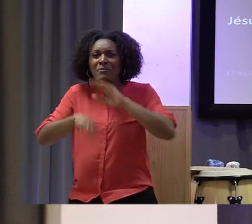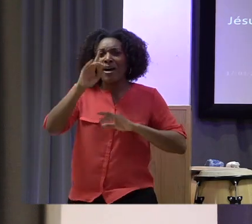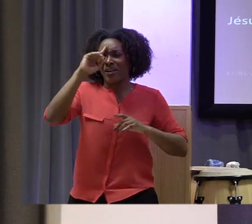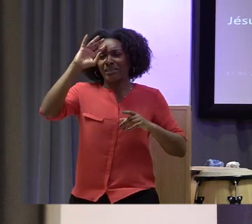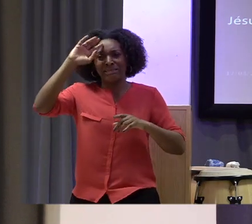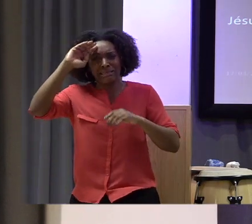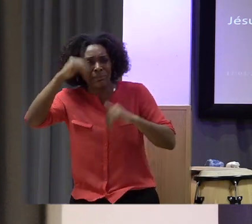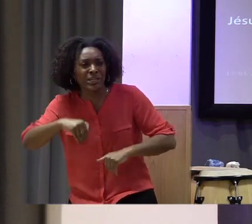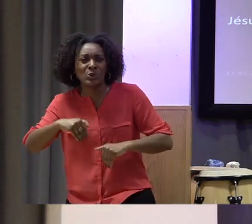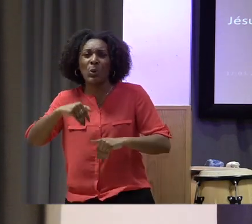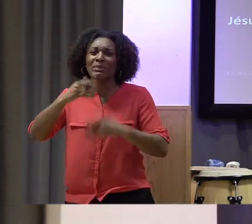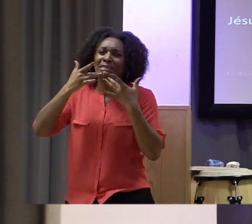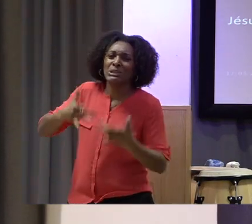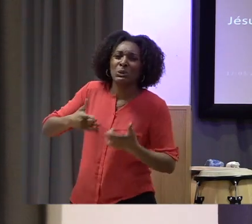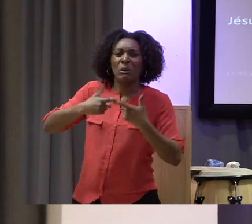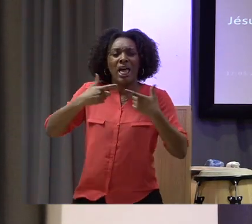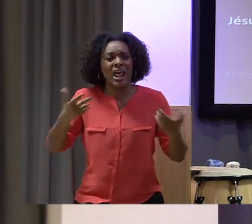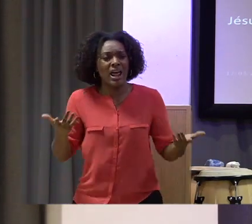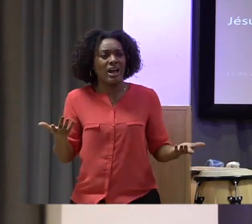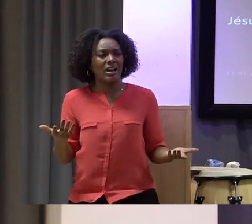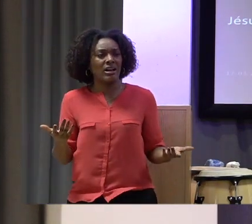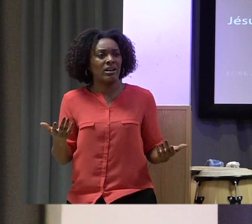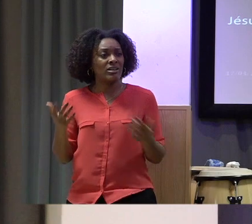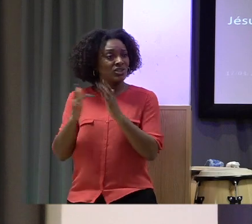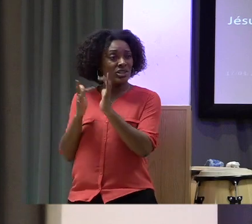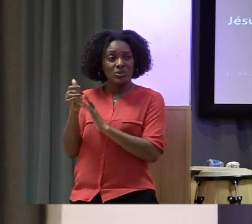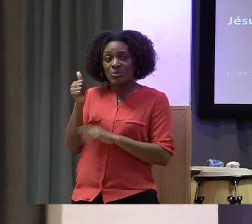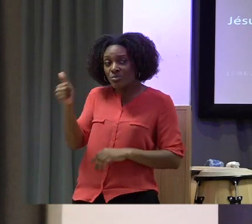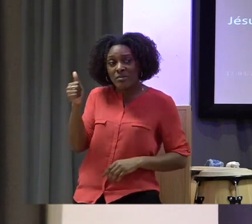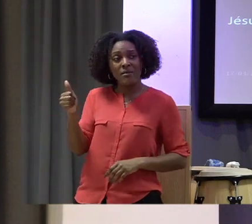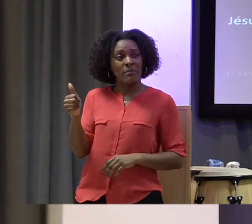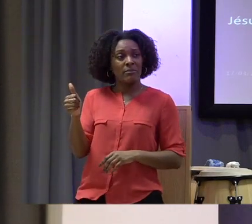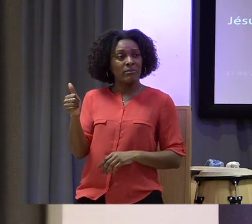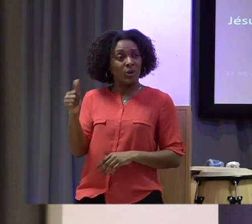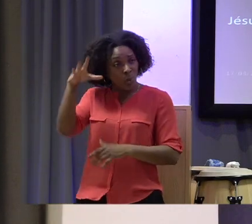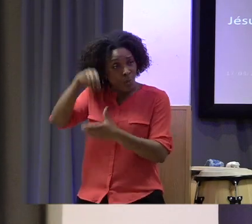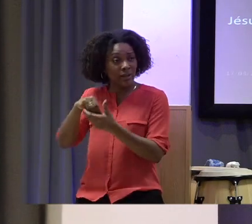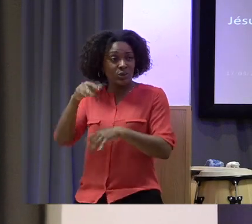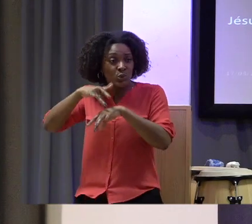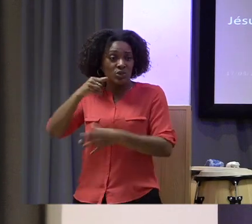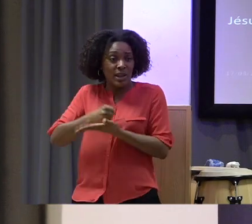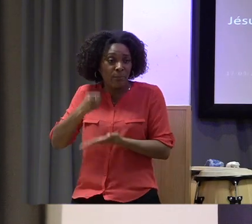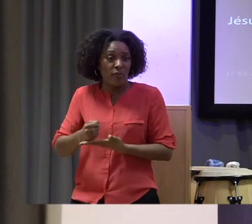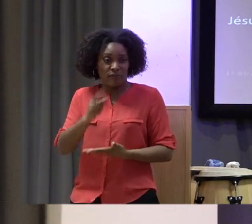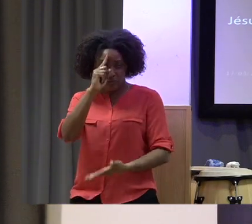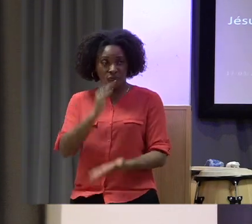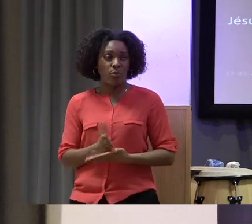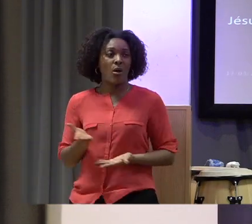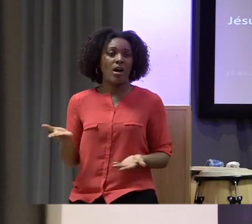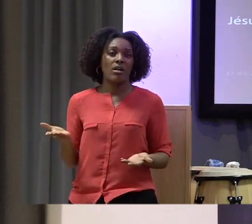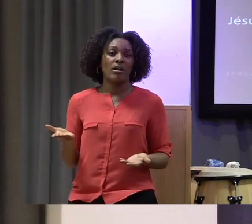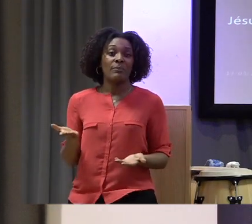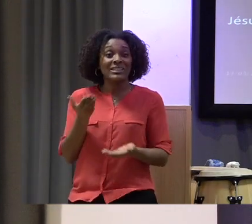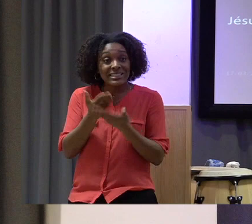désillusions. Et Jésus, Fils de l'homme, n'a pas fait exception. C'est la première chose que nous devons retenir de